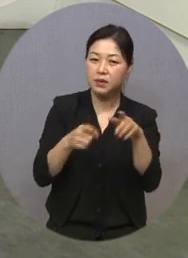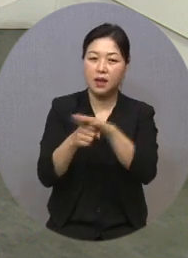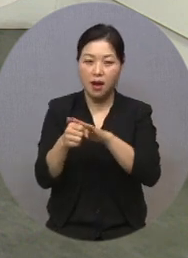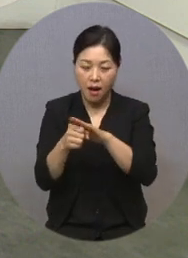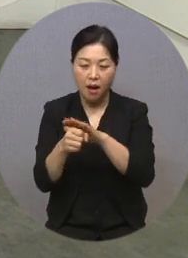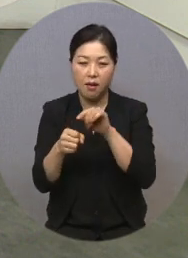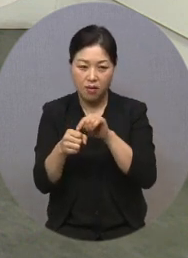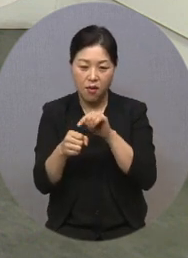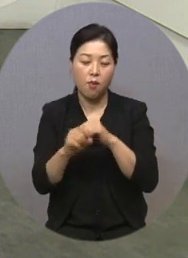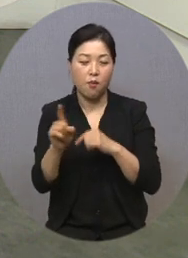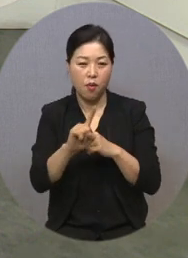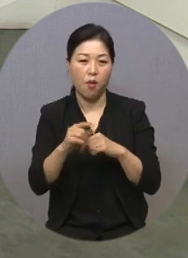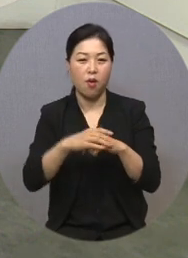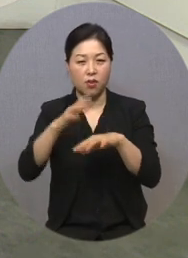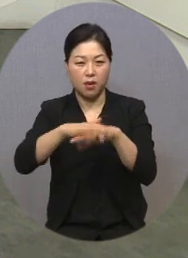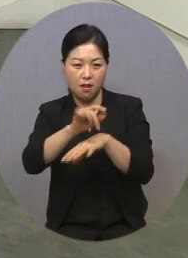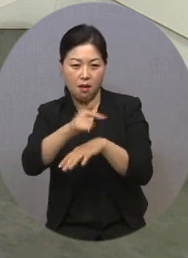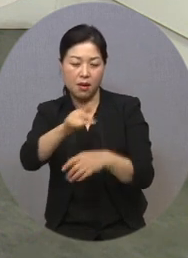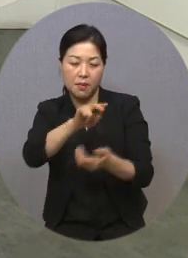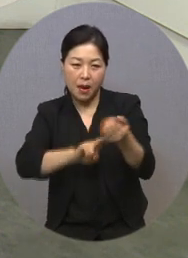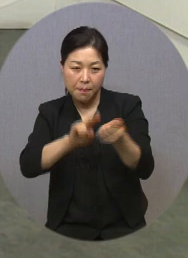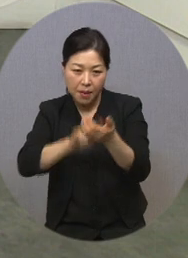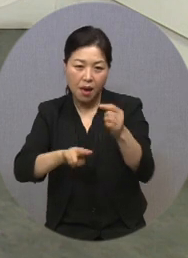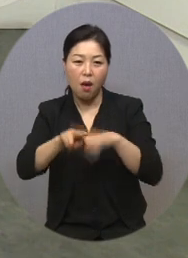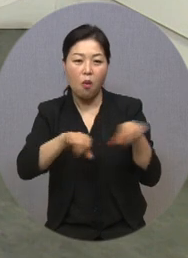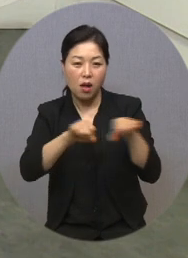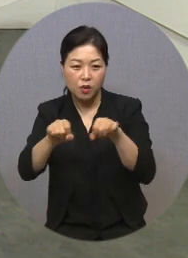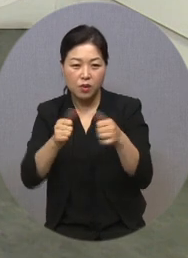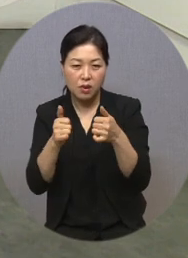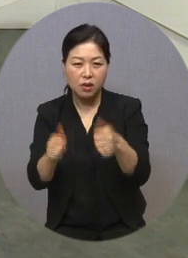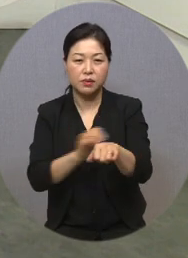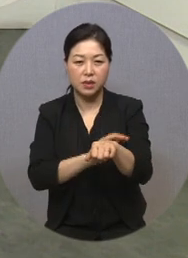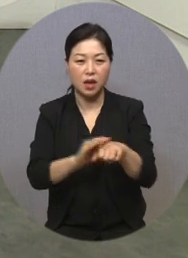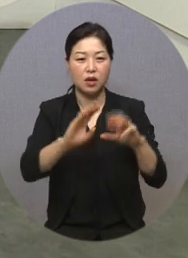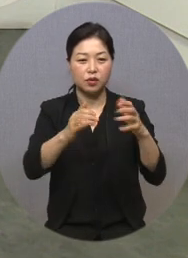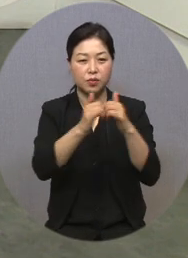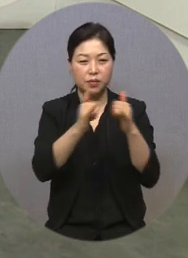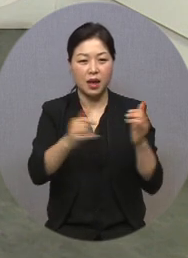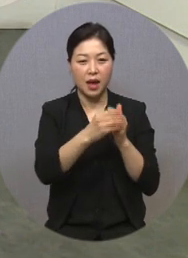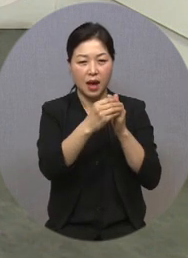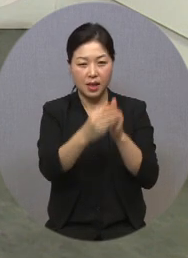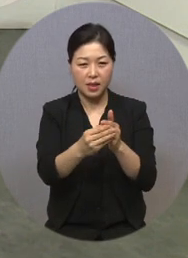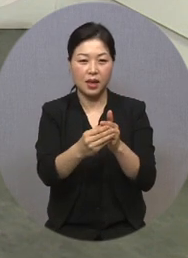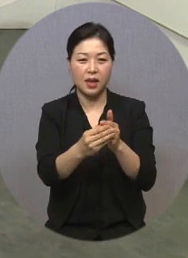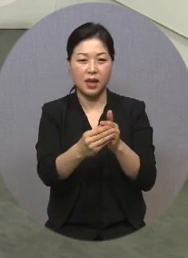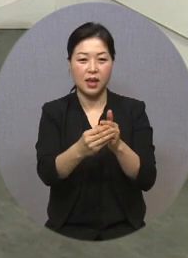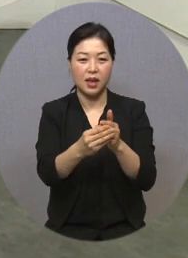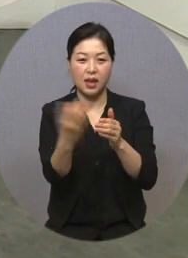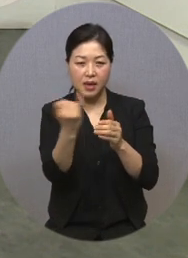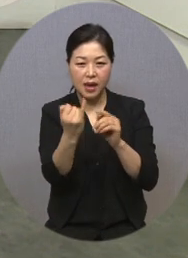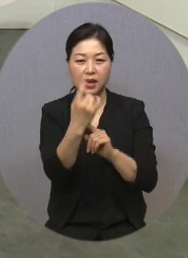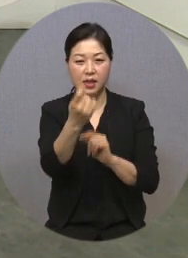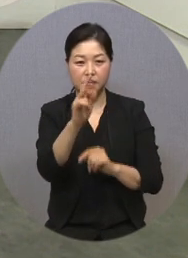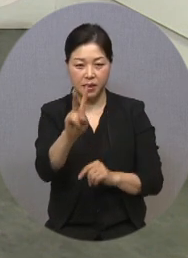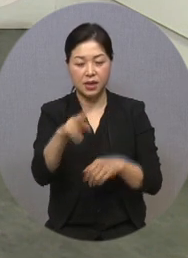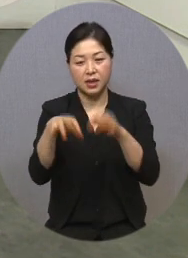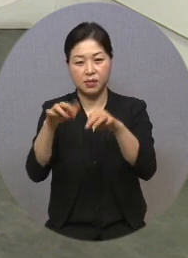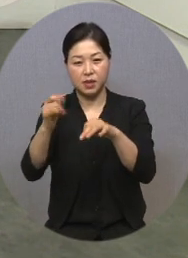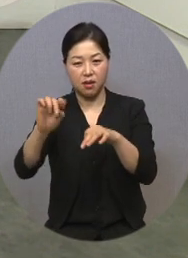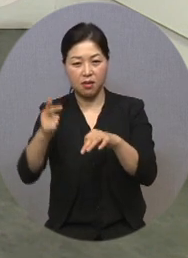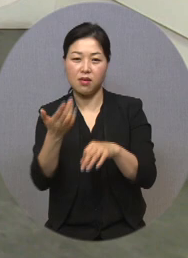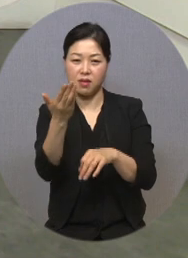판매 운동에 또 발벗고 네. 나선 또 유통 채널인 국민 안내양 TV하고 또 네. 김정현 씨도 또